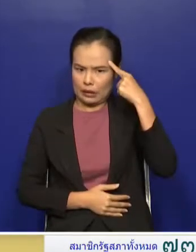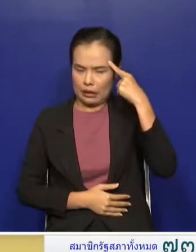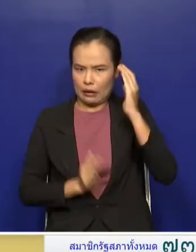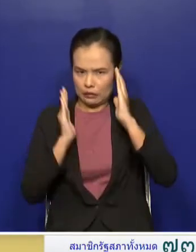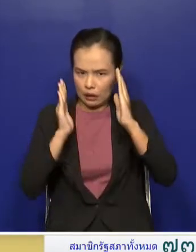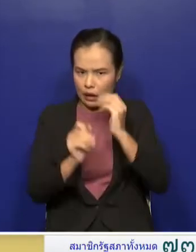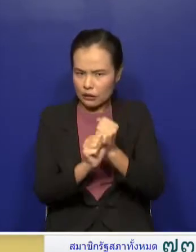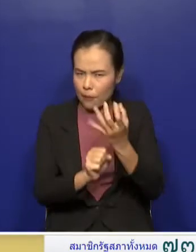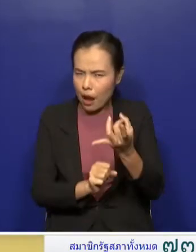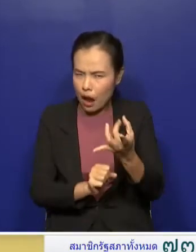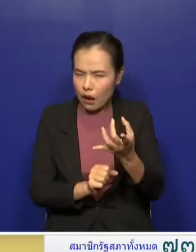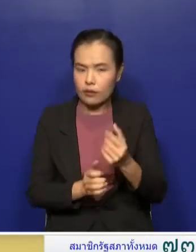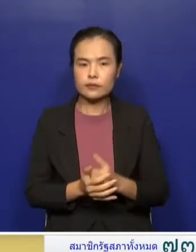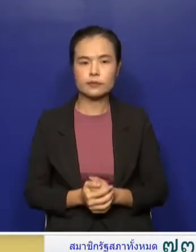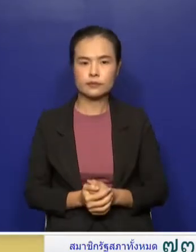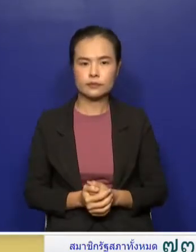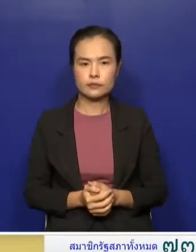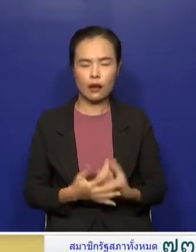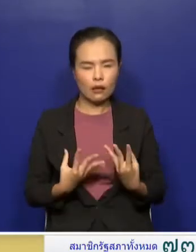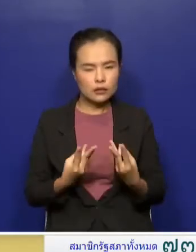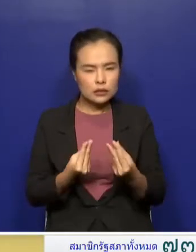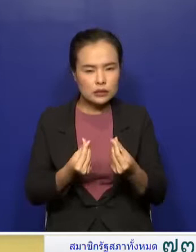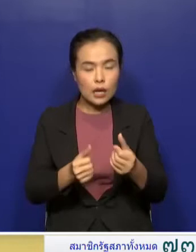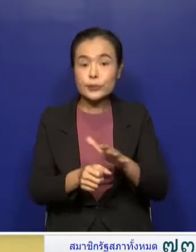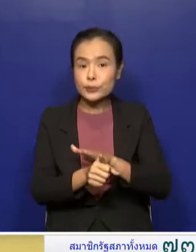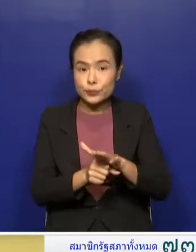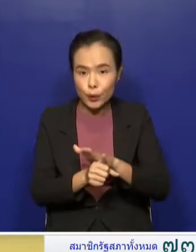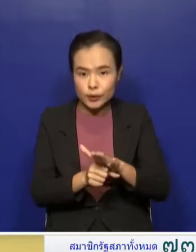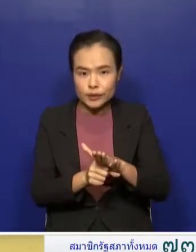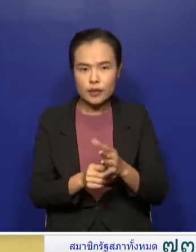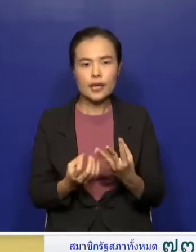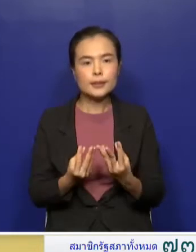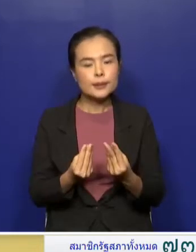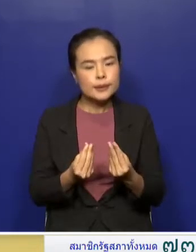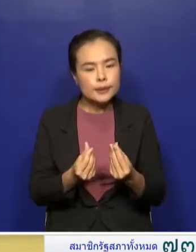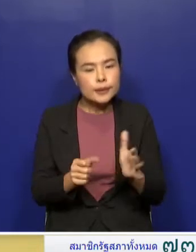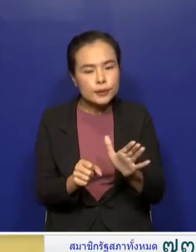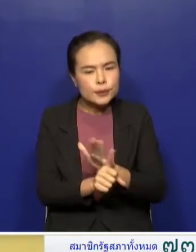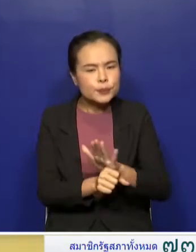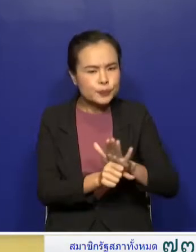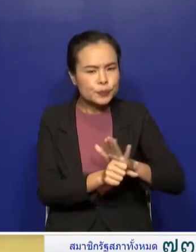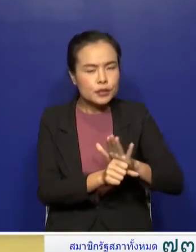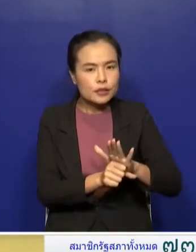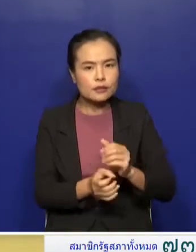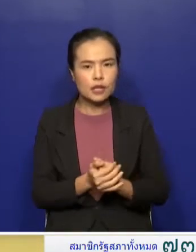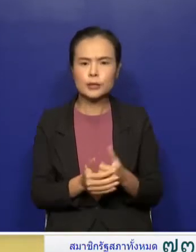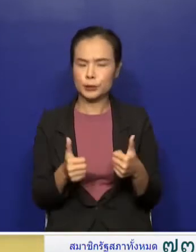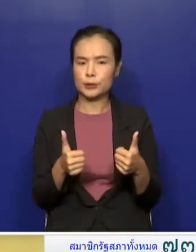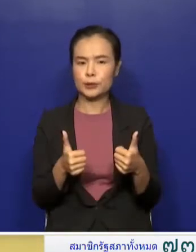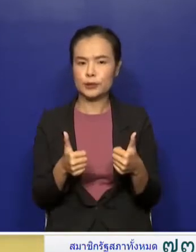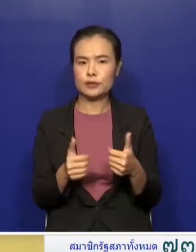แฝงหรือเปล่าเพราะนั้นถ้าละเอียดเกิดพอดีรอบคอบพองามเนี่ยจะได้ผลดีนะ